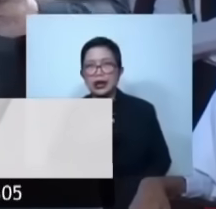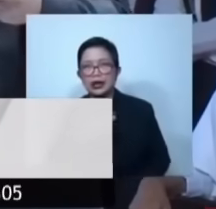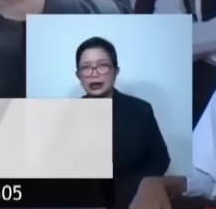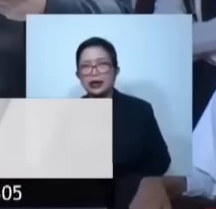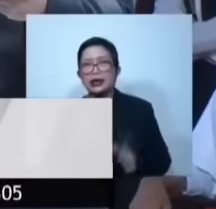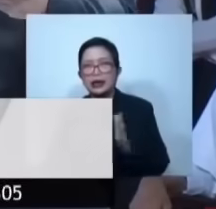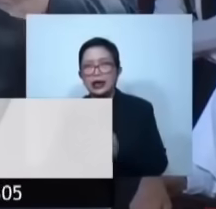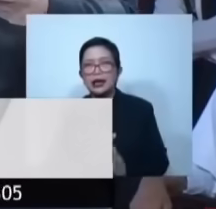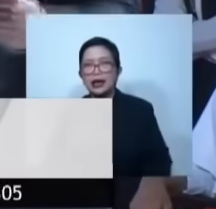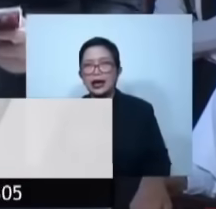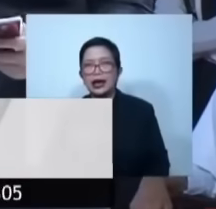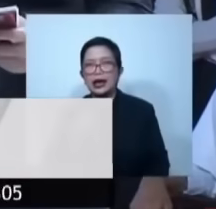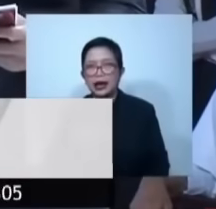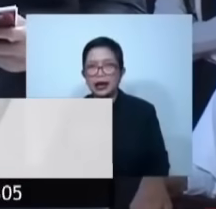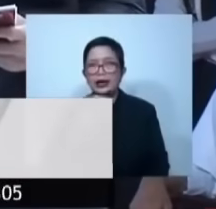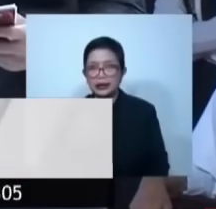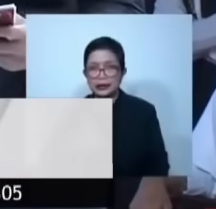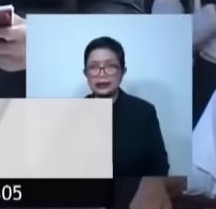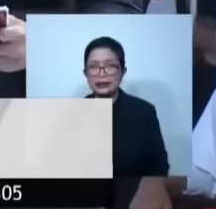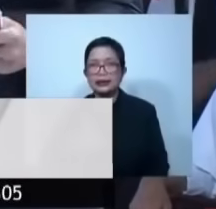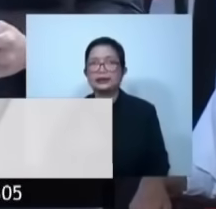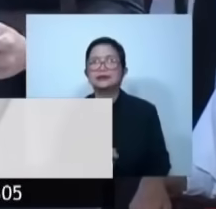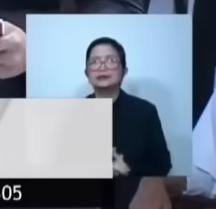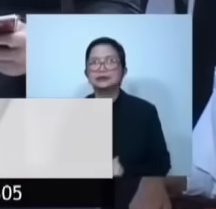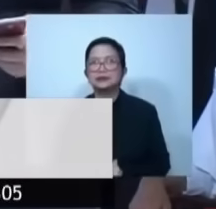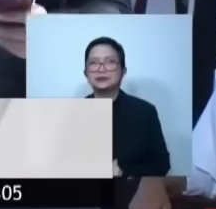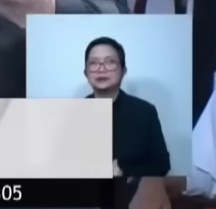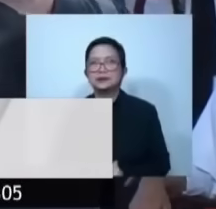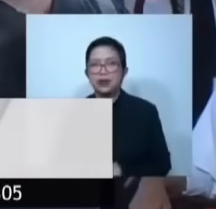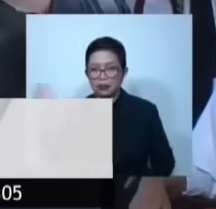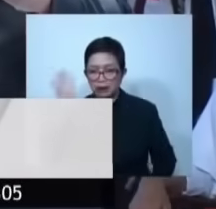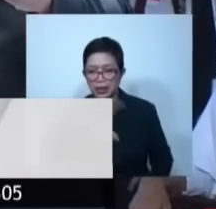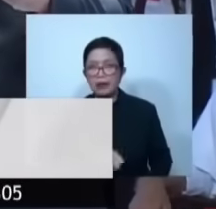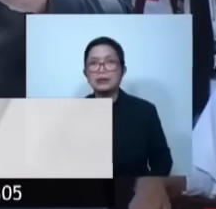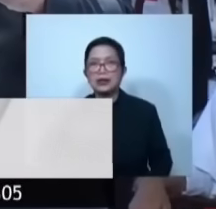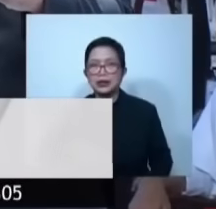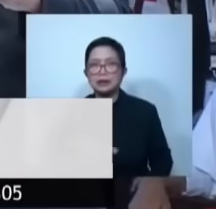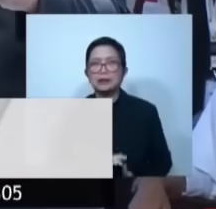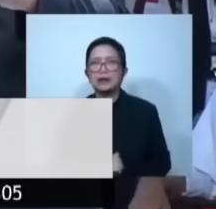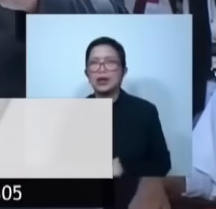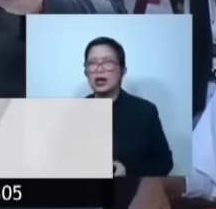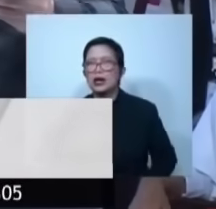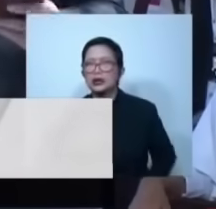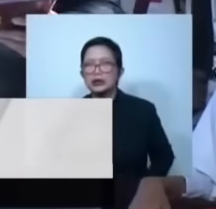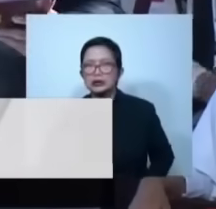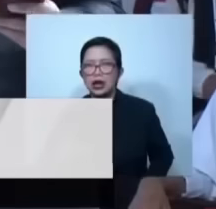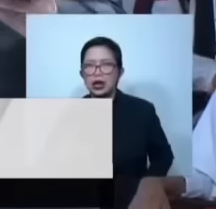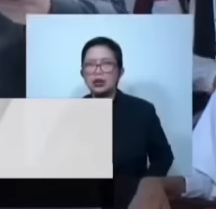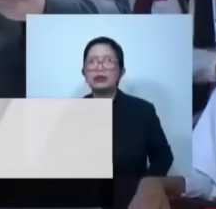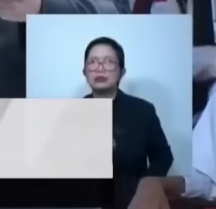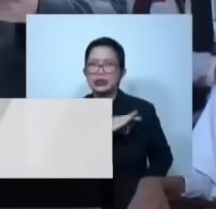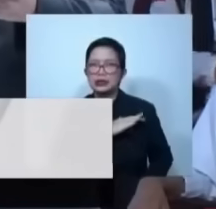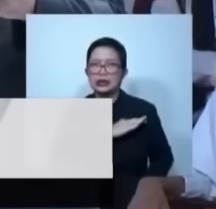Radio Republik Indonesia sebagai media penyelenggara malam ini para calon Presiden akan saling